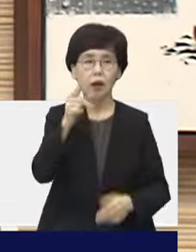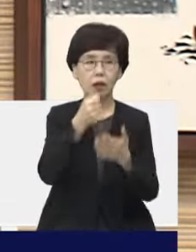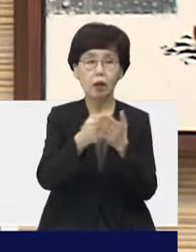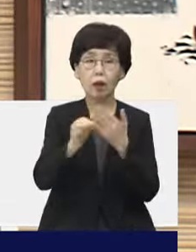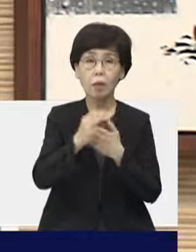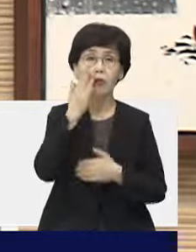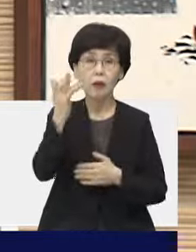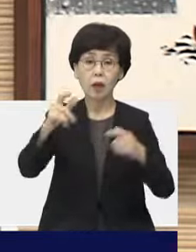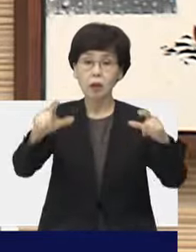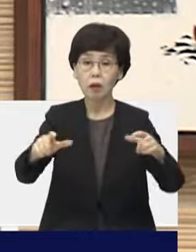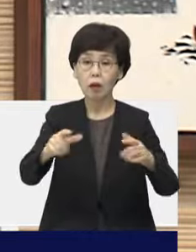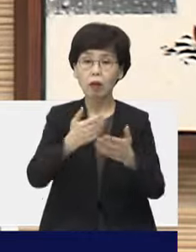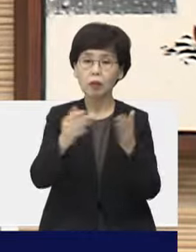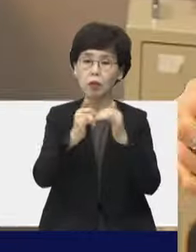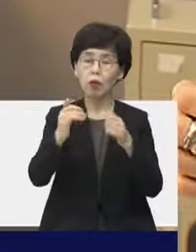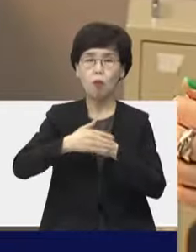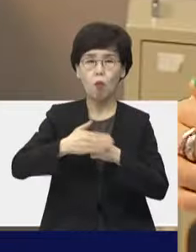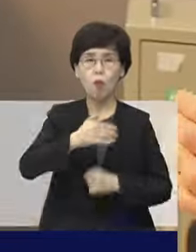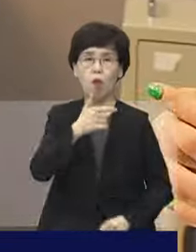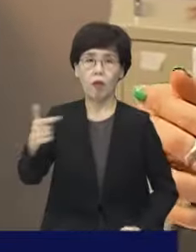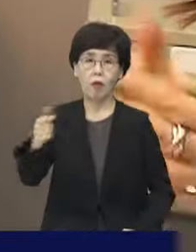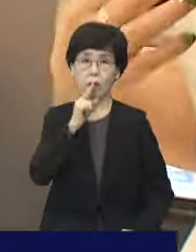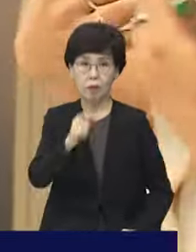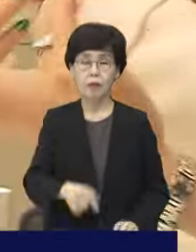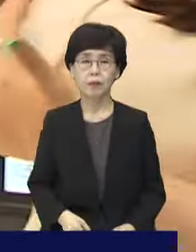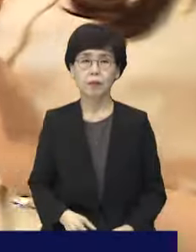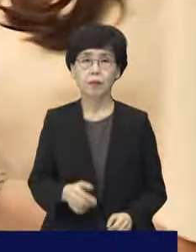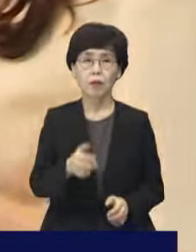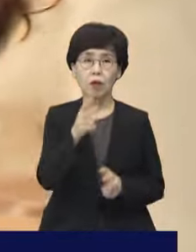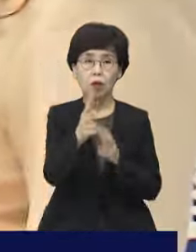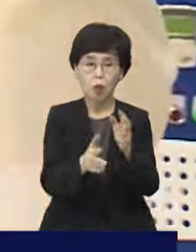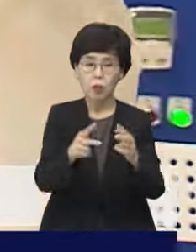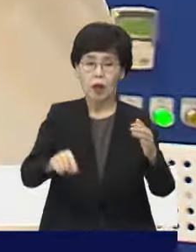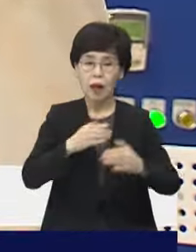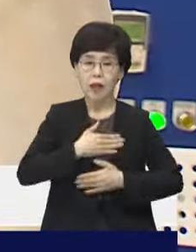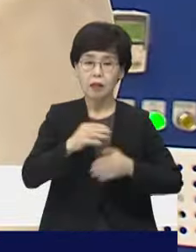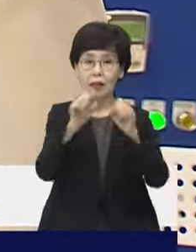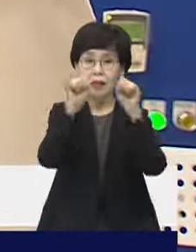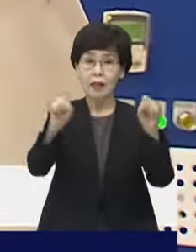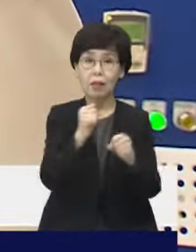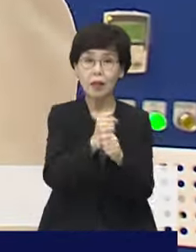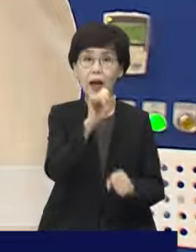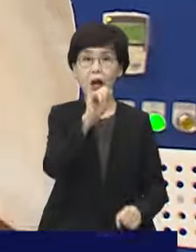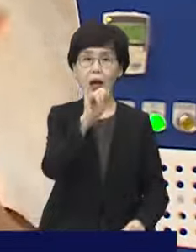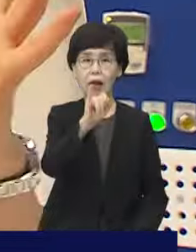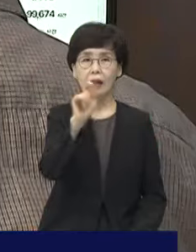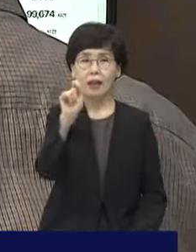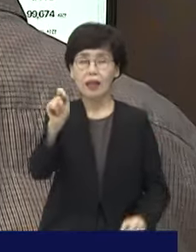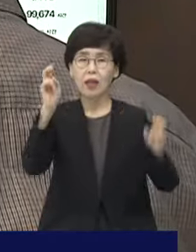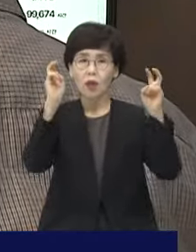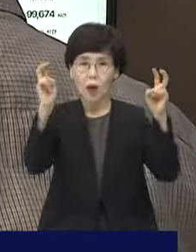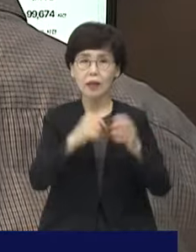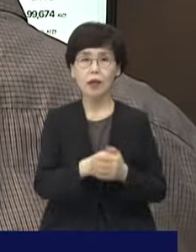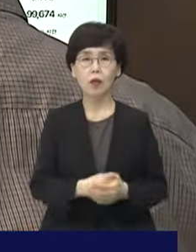지역 미술인한테 굉장히 도움되고. 공장의 안전 시스템을 구축하는 IT 기업 IT